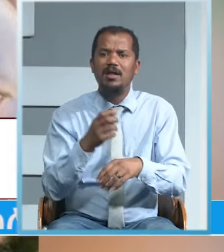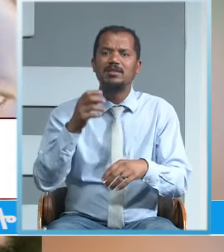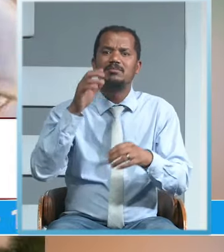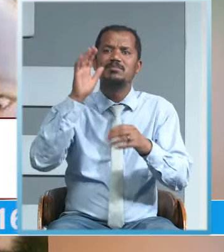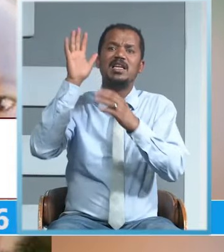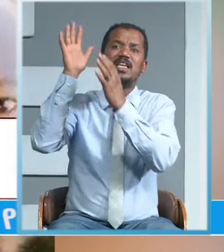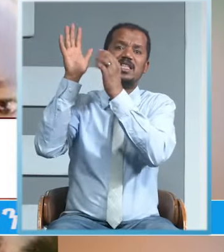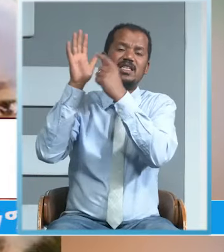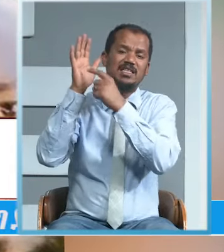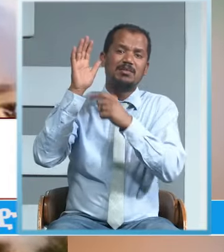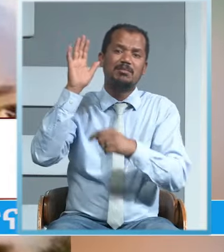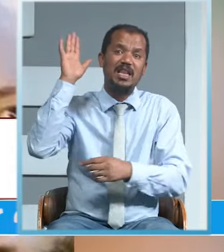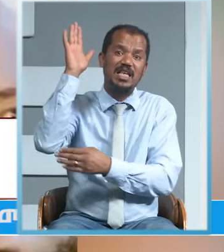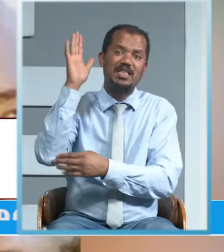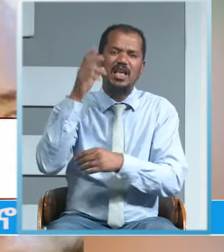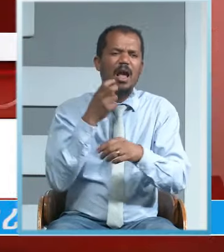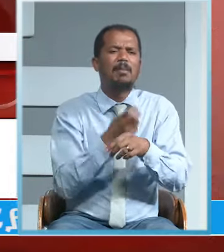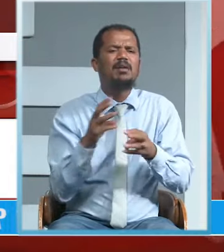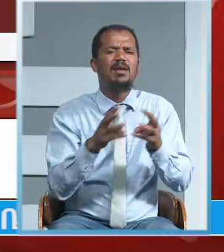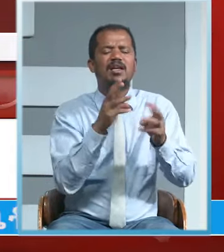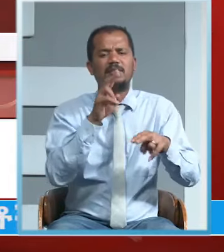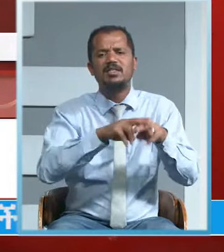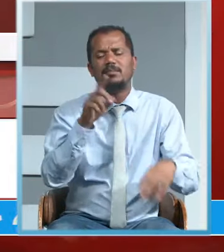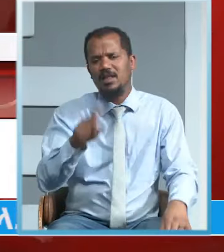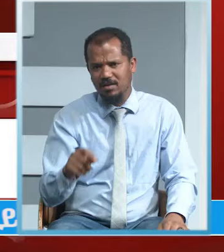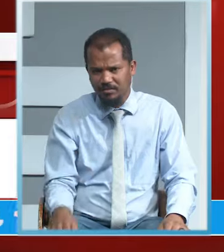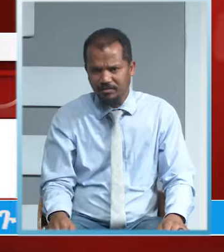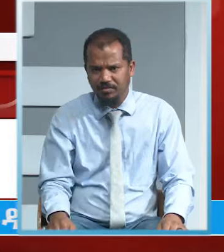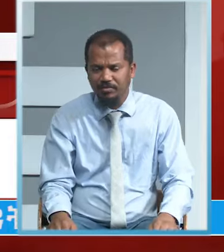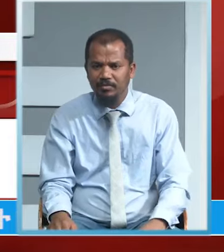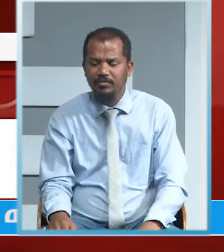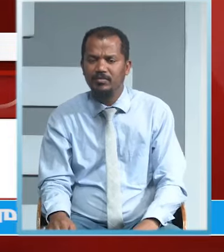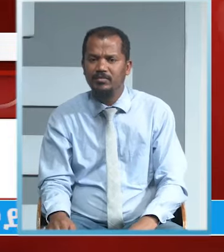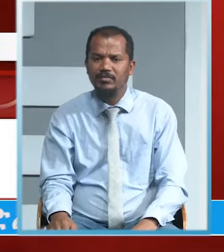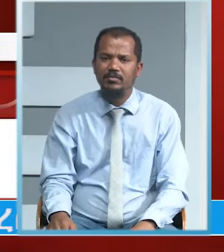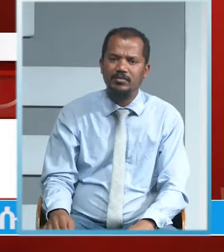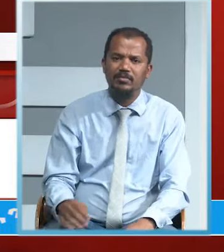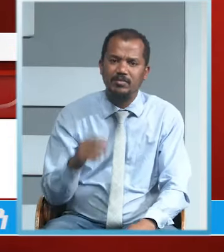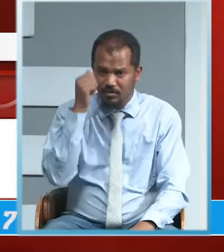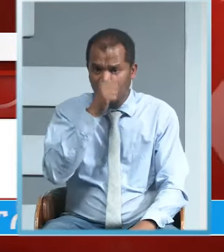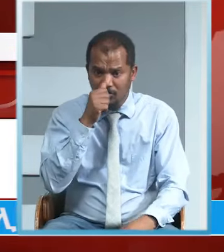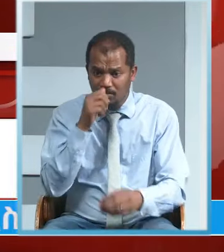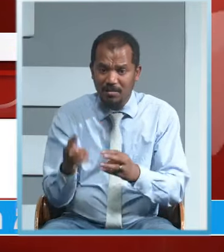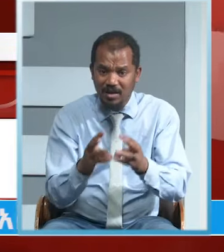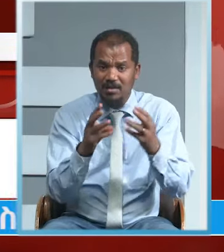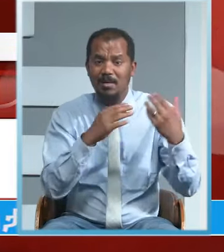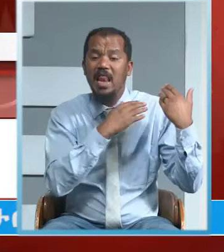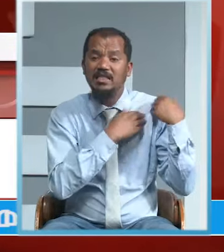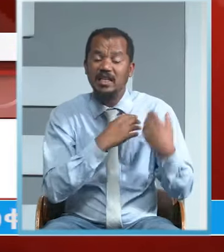ምልክቶች እንዲያስቀምጥ መደረግ እንዳለበት ጠቁመዋል። የአሽከርካሪ ድርሻ ሆኖ ሳለ የኢትዮጵያ መንገድ